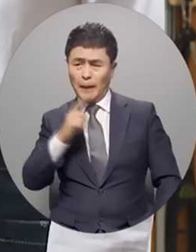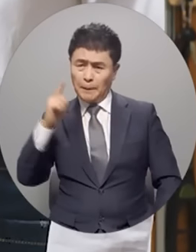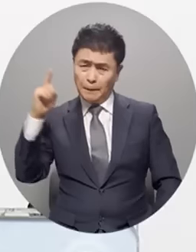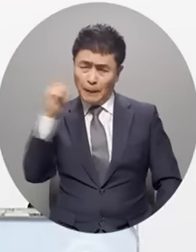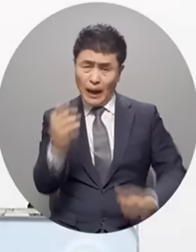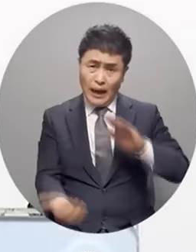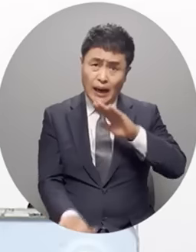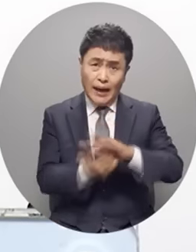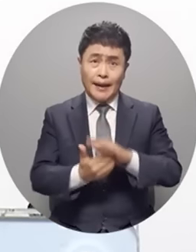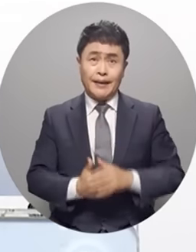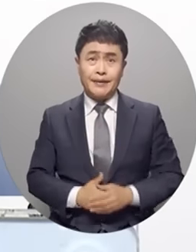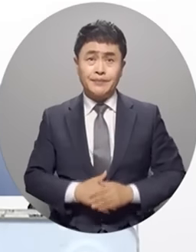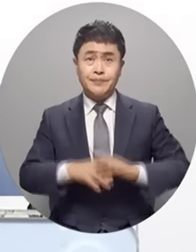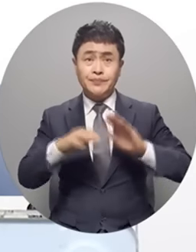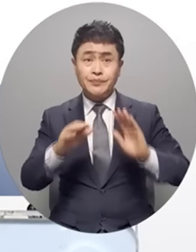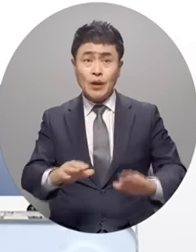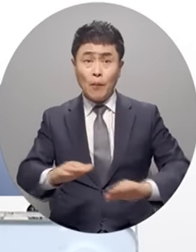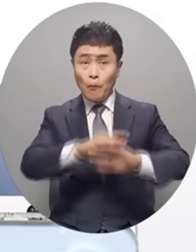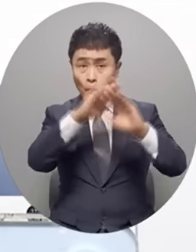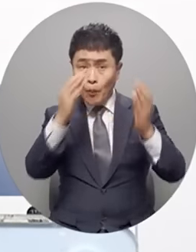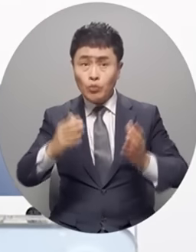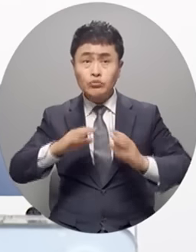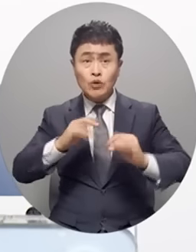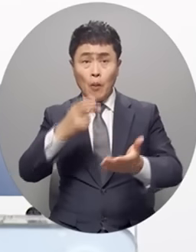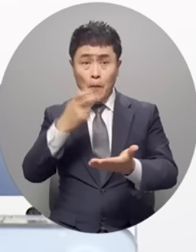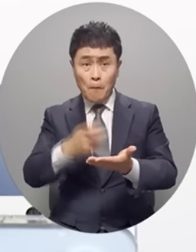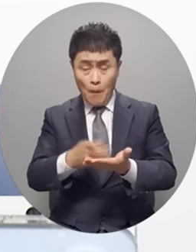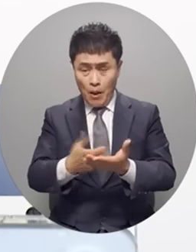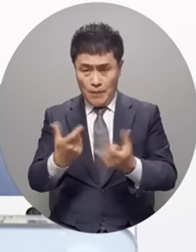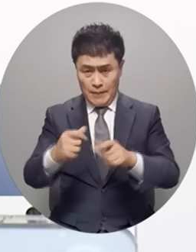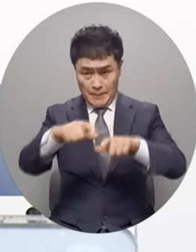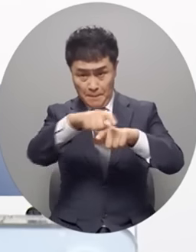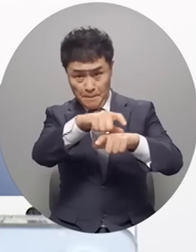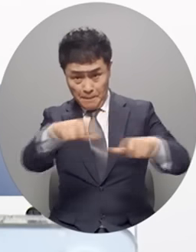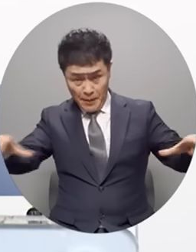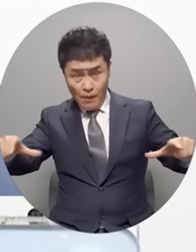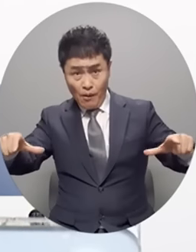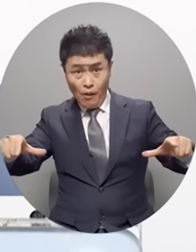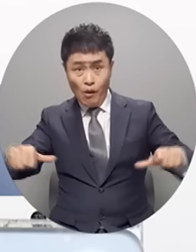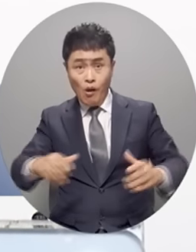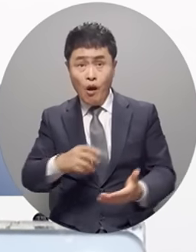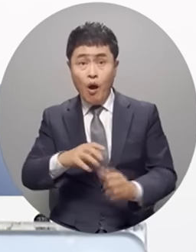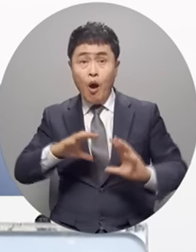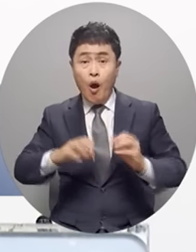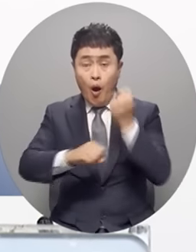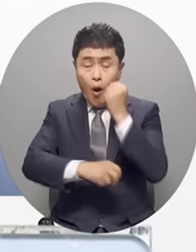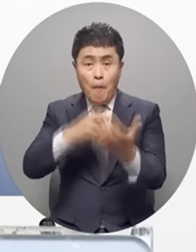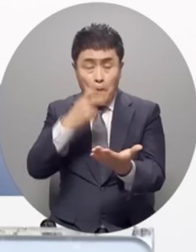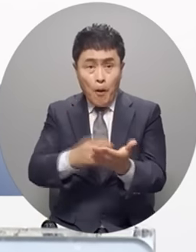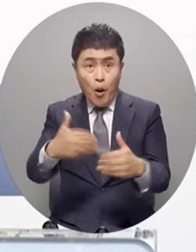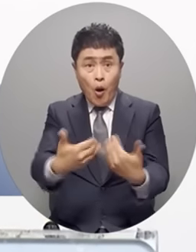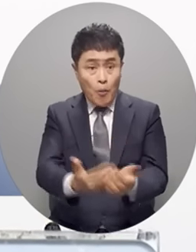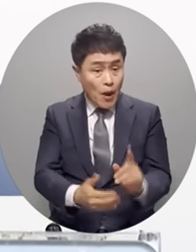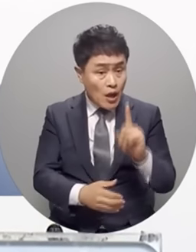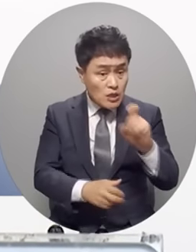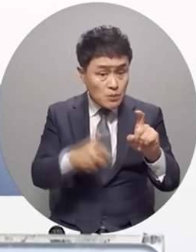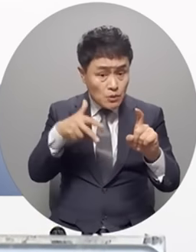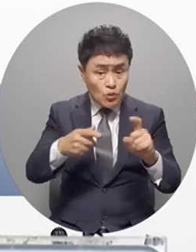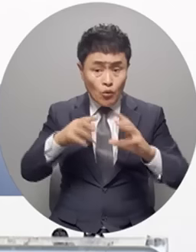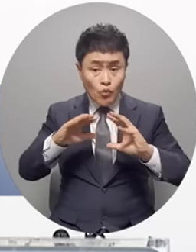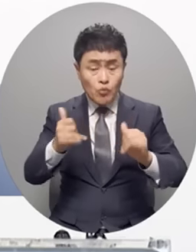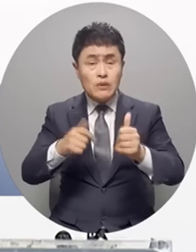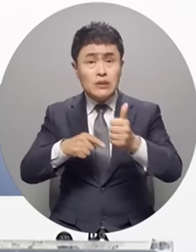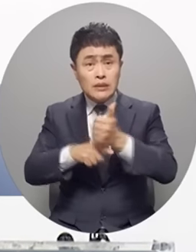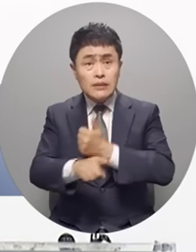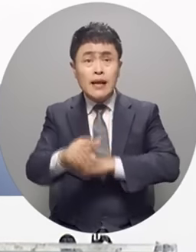겁니다. 모든 국민은 법 앞에 평등하다 하는 헌법 제11조를 국민들이 뜻을